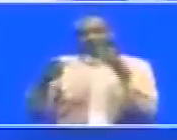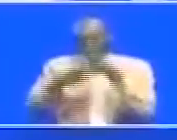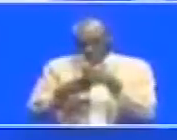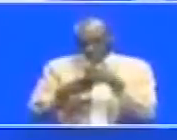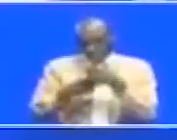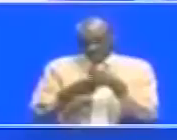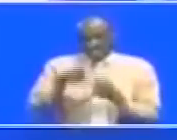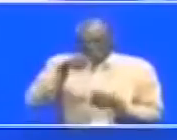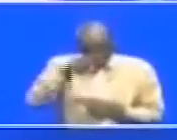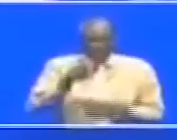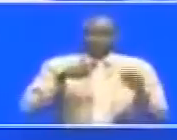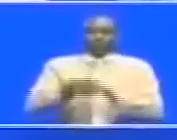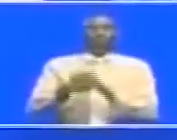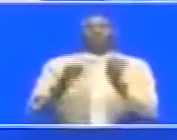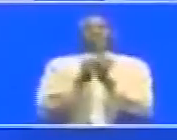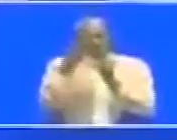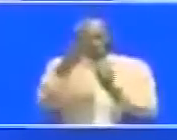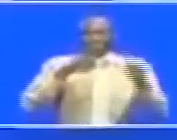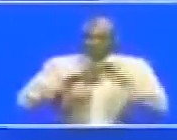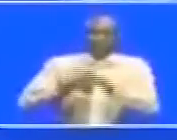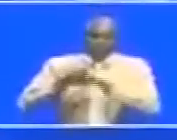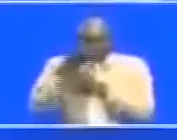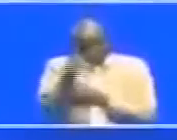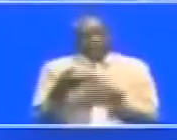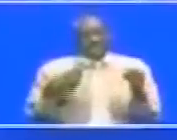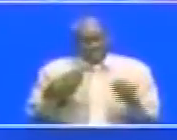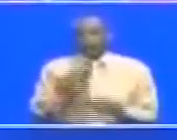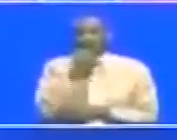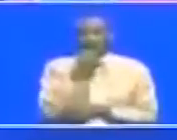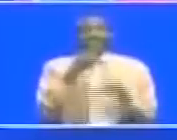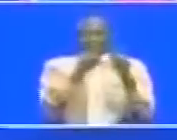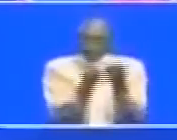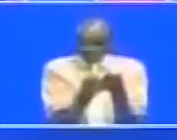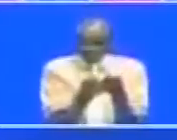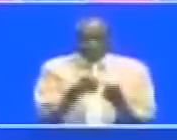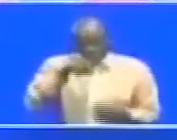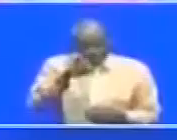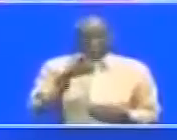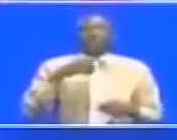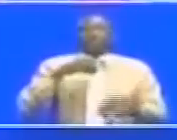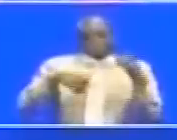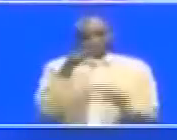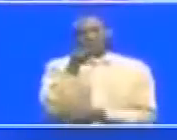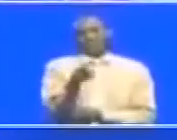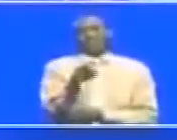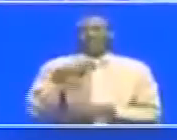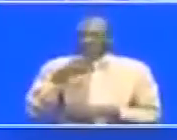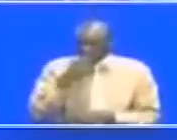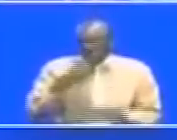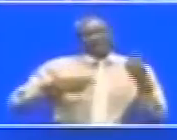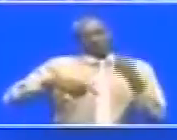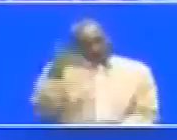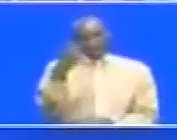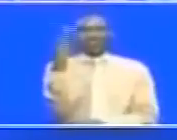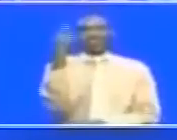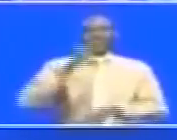mtawalia. Amefunga mabao 13 hadi sasa katika michuano ya klabu ya Gor Mahia ambao waliohifadhi taji la ligi kuu kwa mara ya tatu